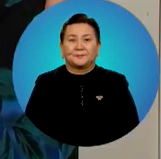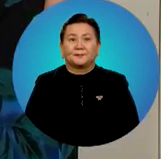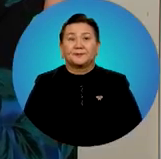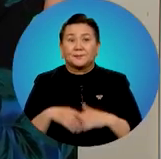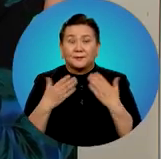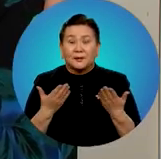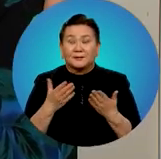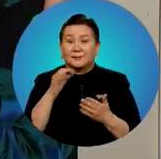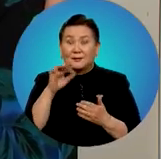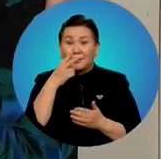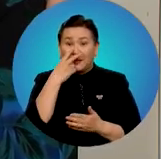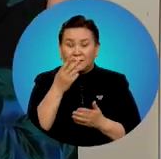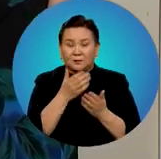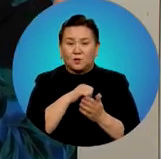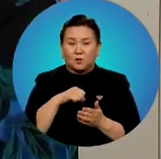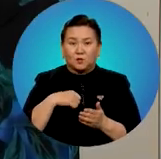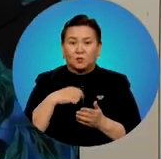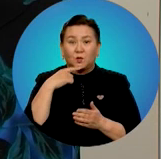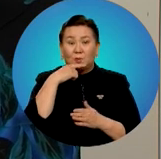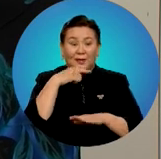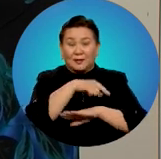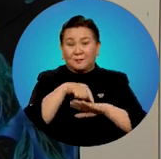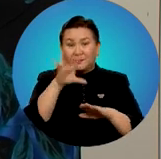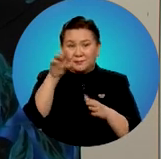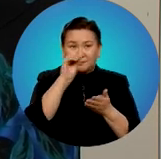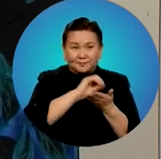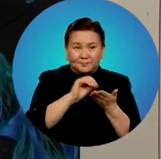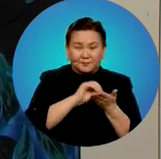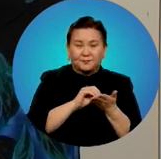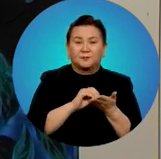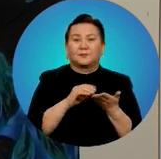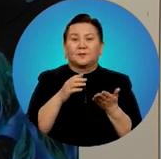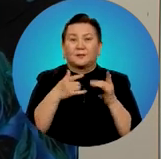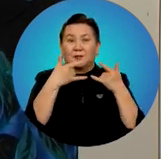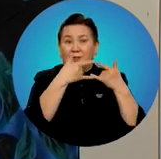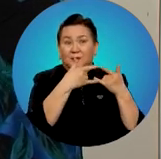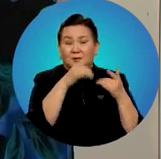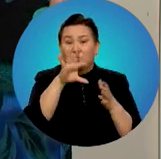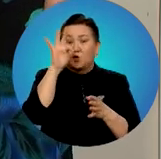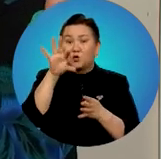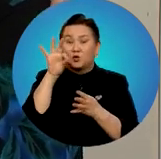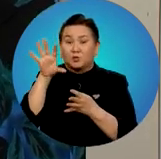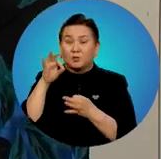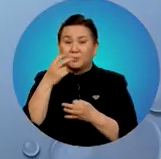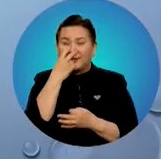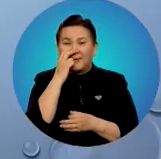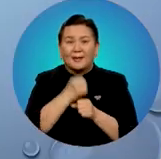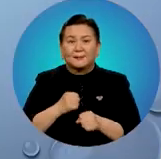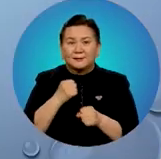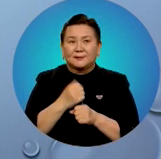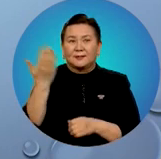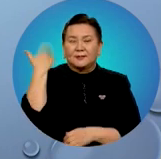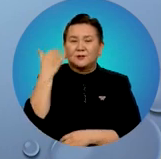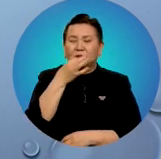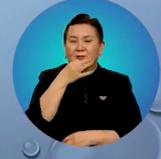За ингээд саяхан хэсгээс та бүхэн уран дүрслэлийг бол хэрэглэсэн баха. За тэгвэл энэ дэлгэцэн дээр байгаа сонгож авсан хэсэгтээ харьцуулаарай хүүхдүүдээ. Өн ертний